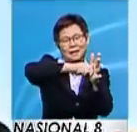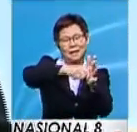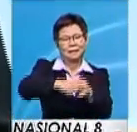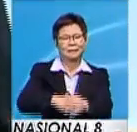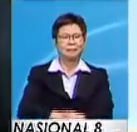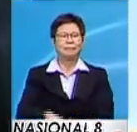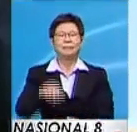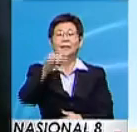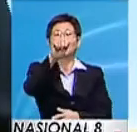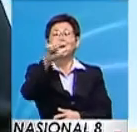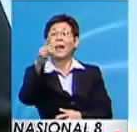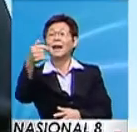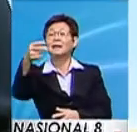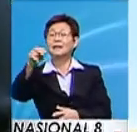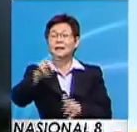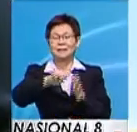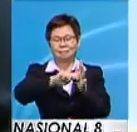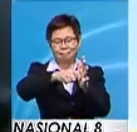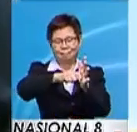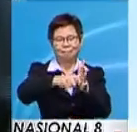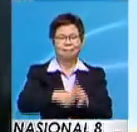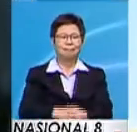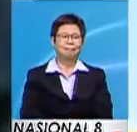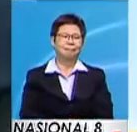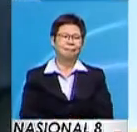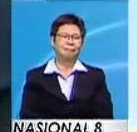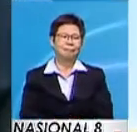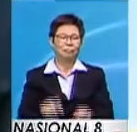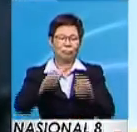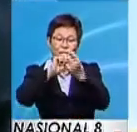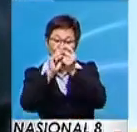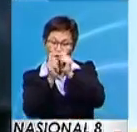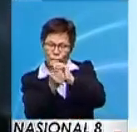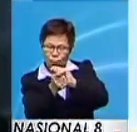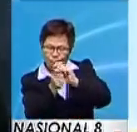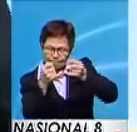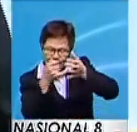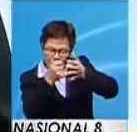key. Allen key. Yang diubah suai menjadi tajam.